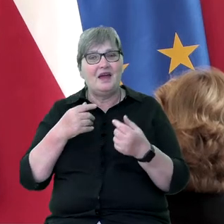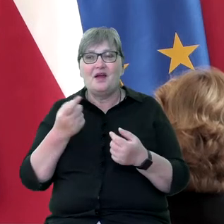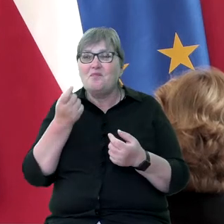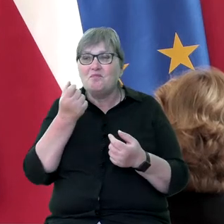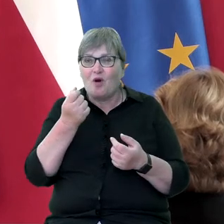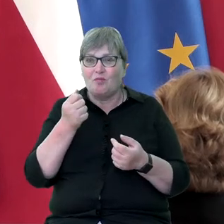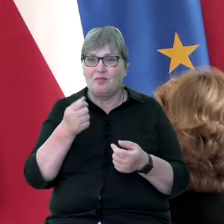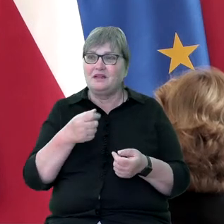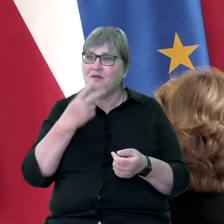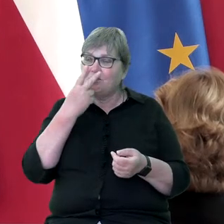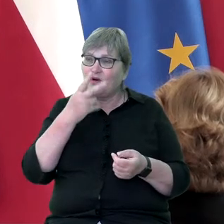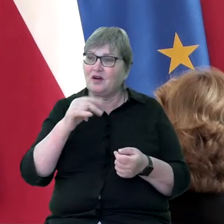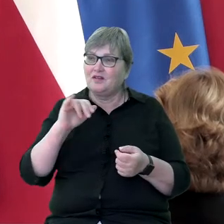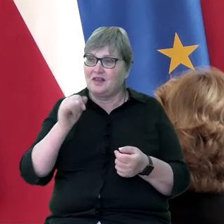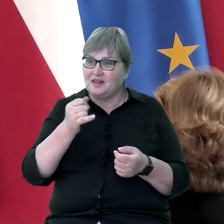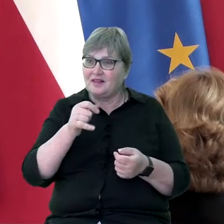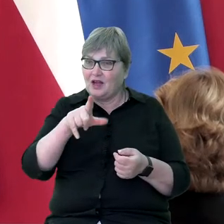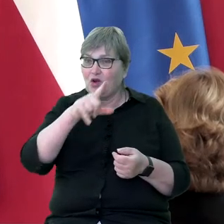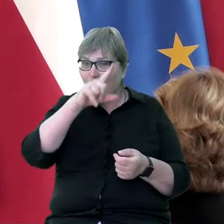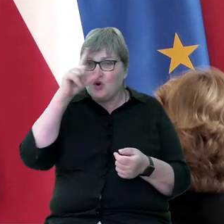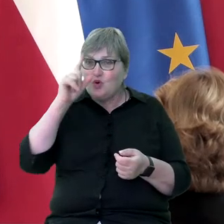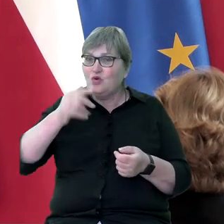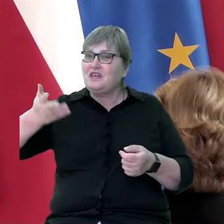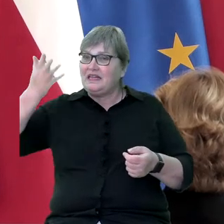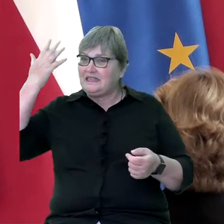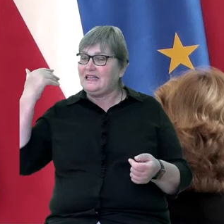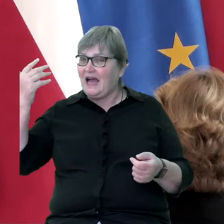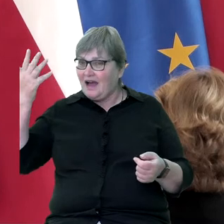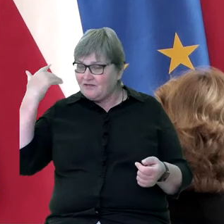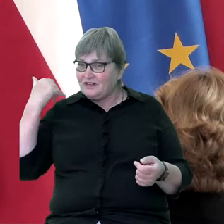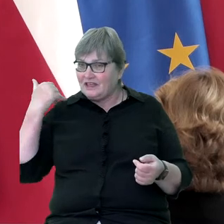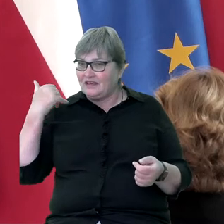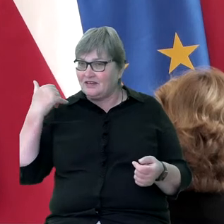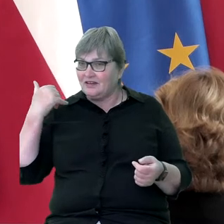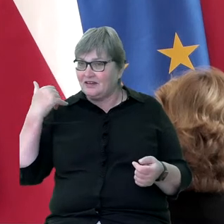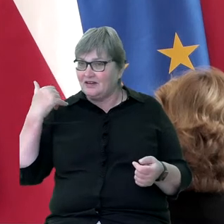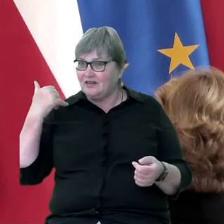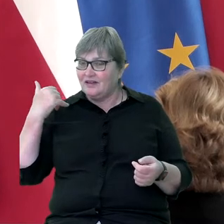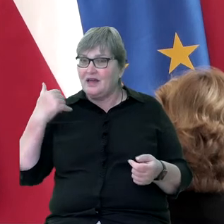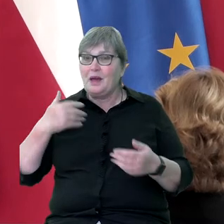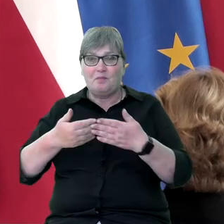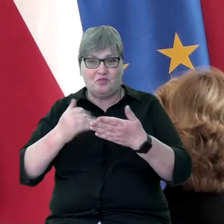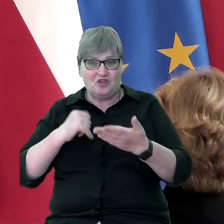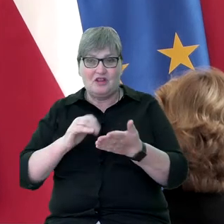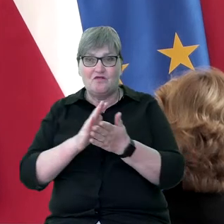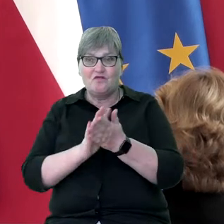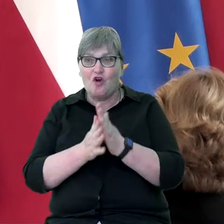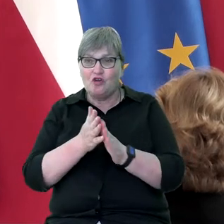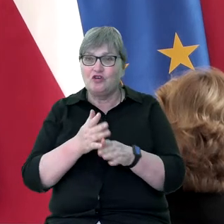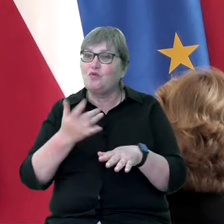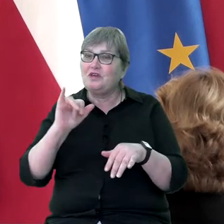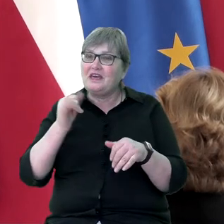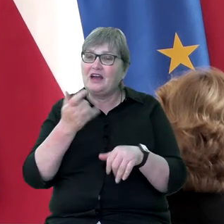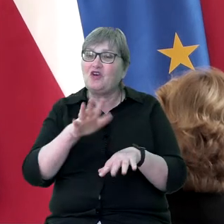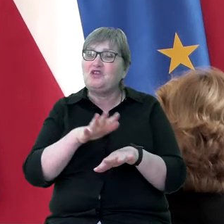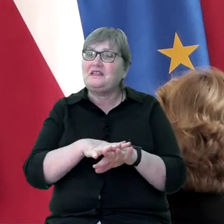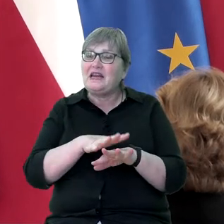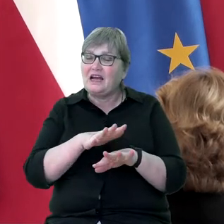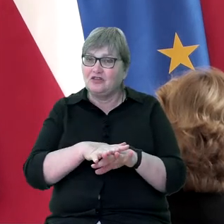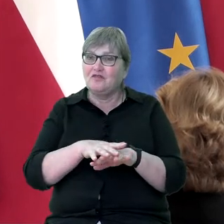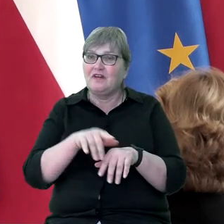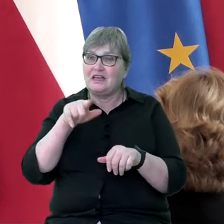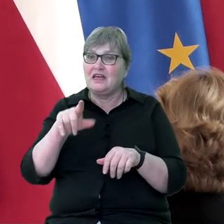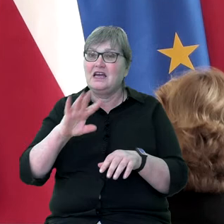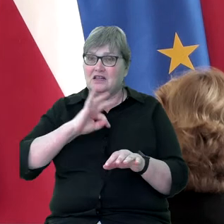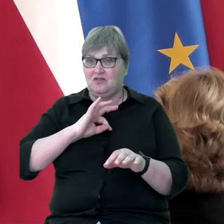jak ludzie z tamtego okresu, jak to często mówię, jak ludzie przedwojenni traktowali tego typu działalność